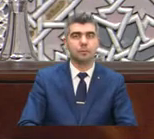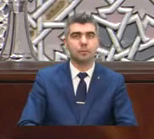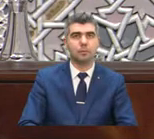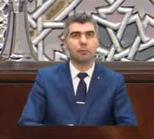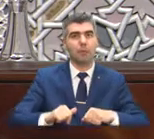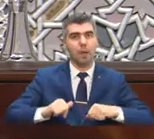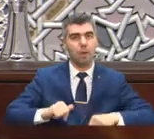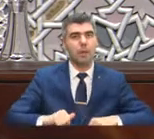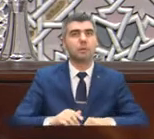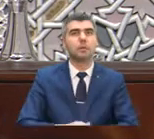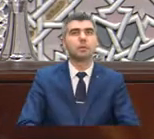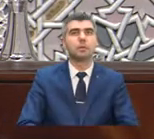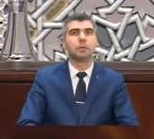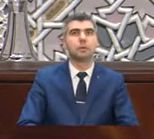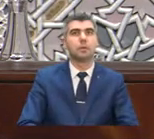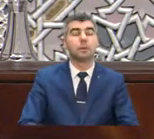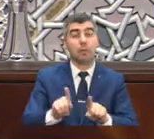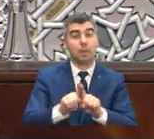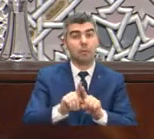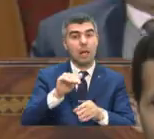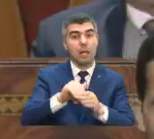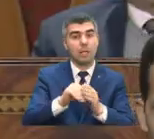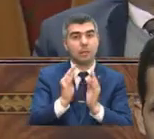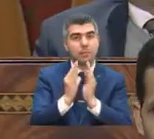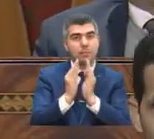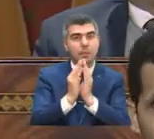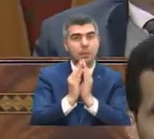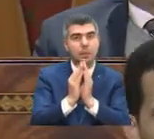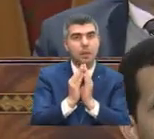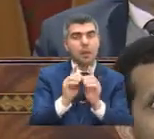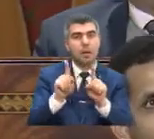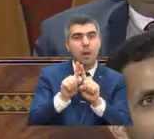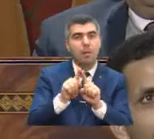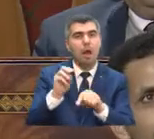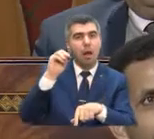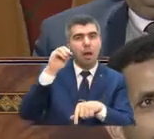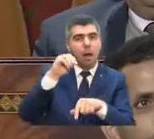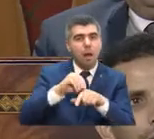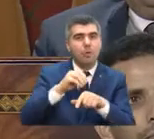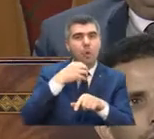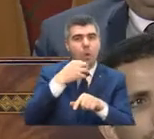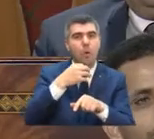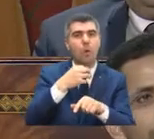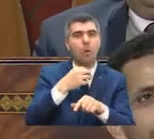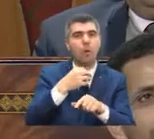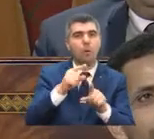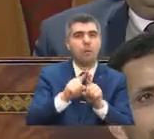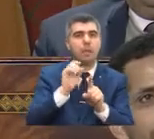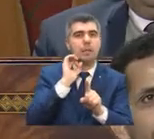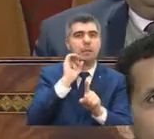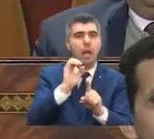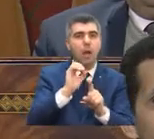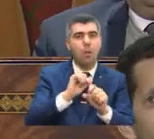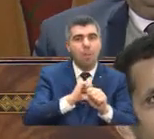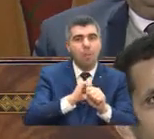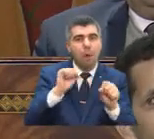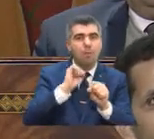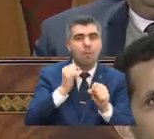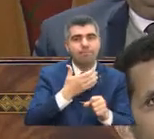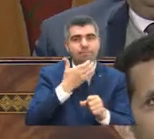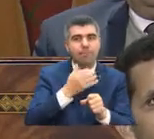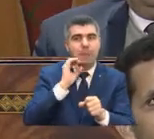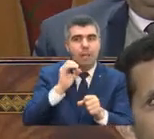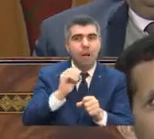الوزير المحترم، إننا في العدالة والتنمية إذ نجدد استنكارنا للجريمة الإرهابية التي عرفتها منطقة